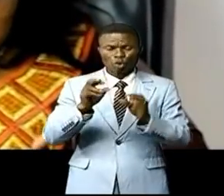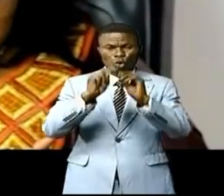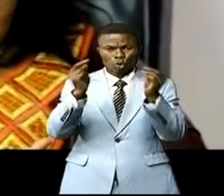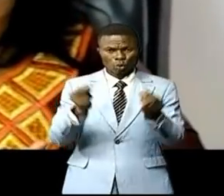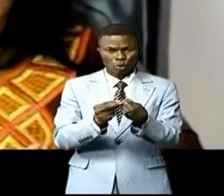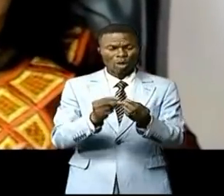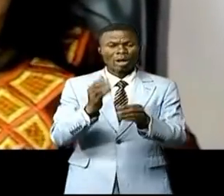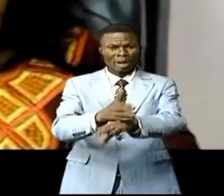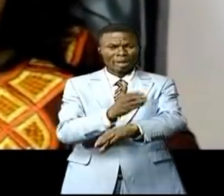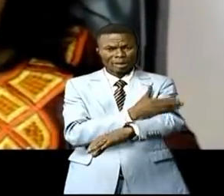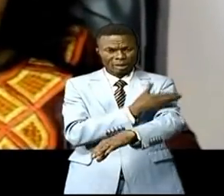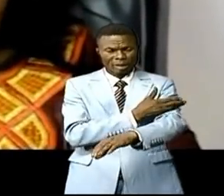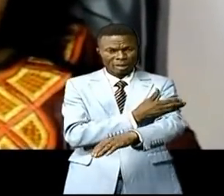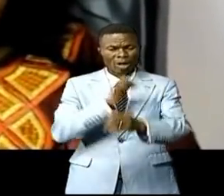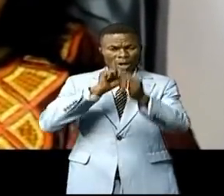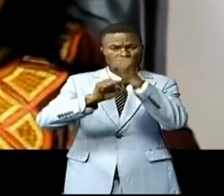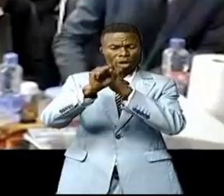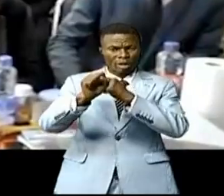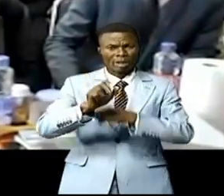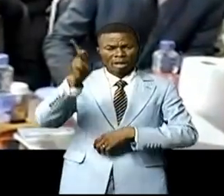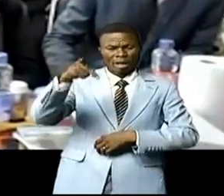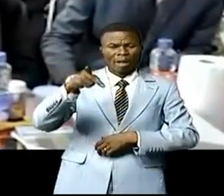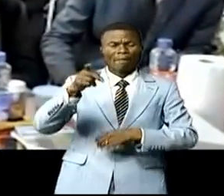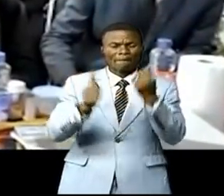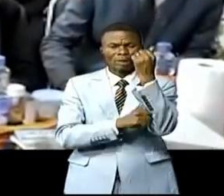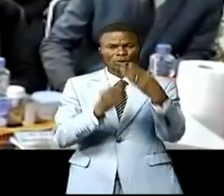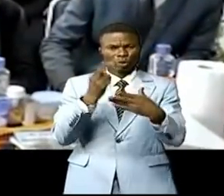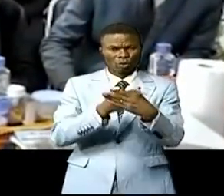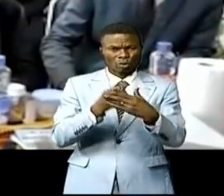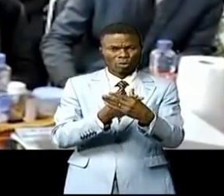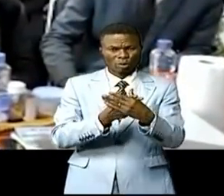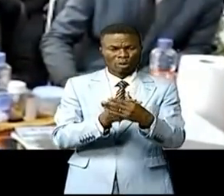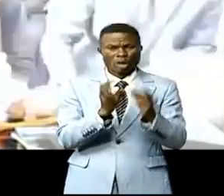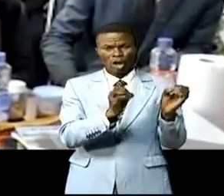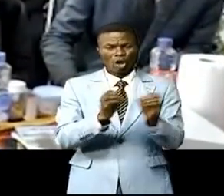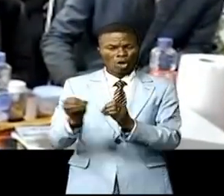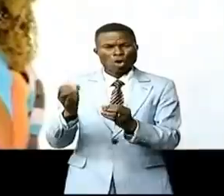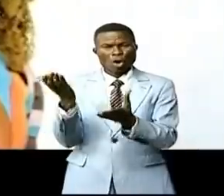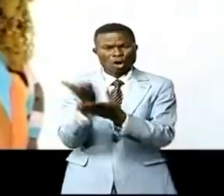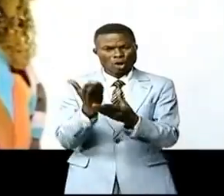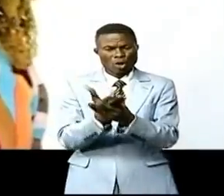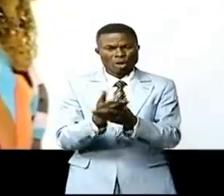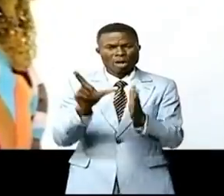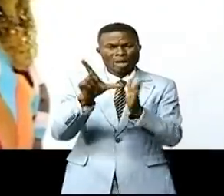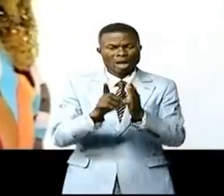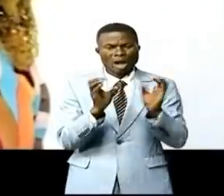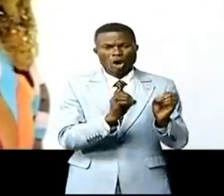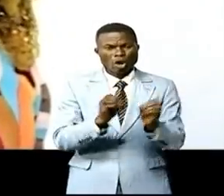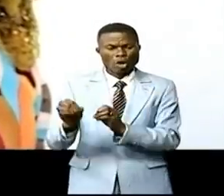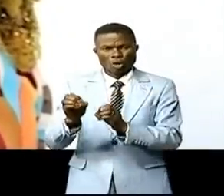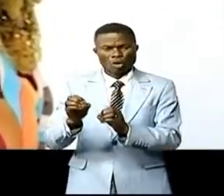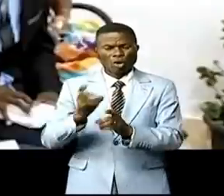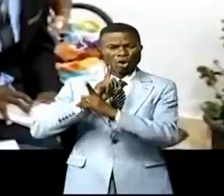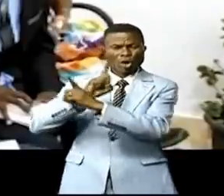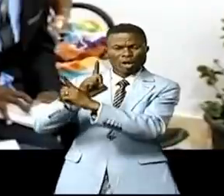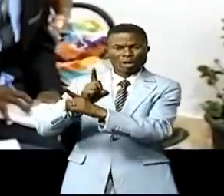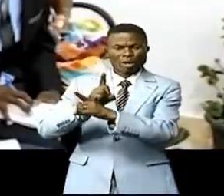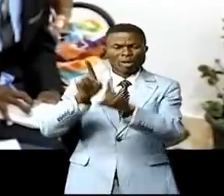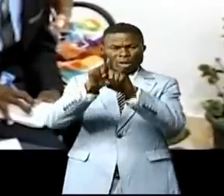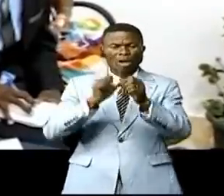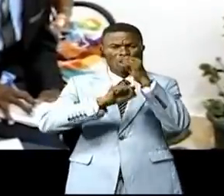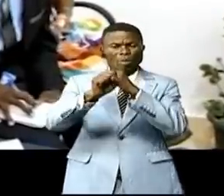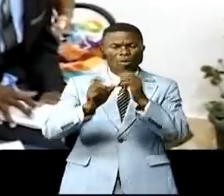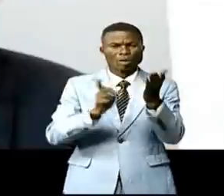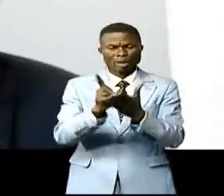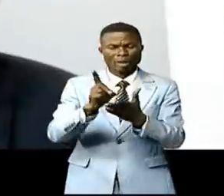les avancées dans la promotion de PVH avec les élaborations de certains instruments comme la loi organique portant protection et promotion de